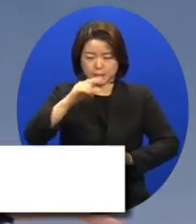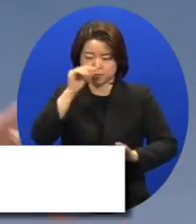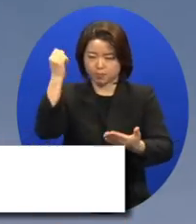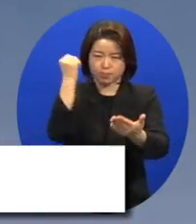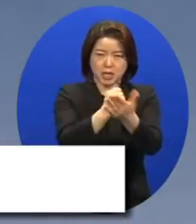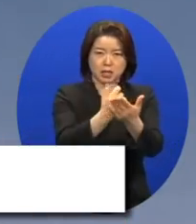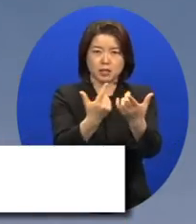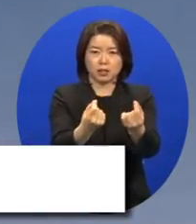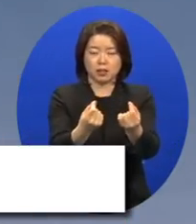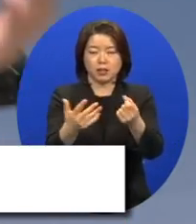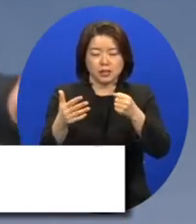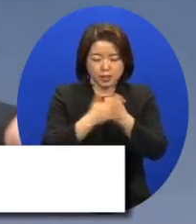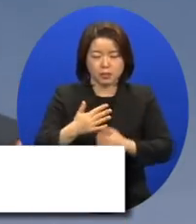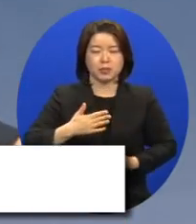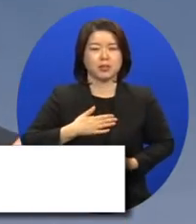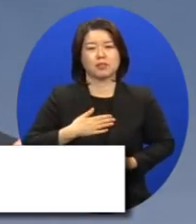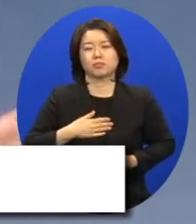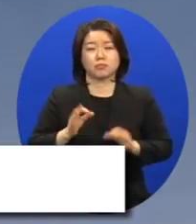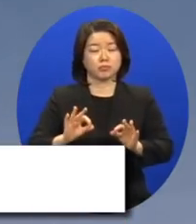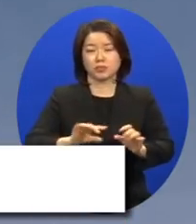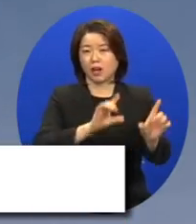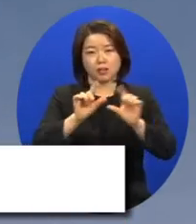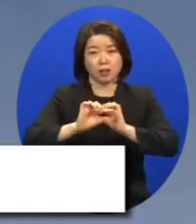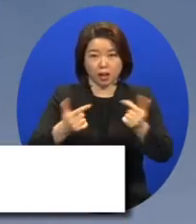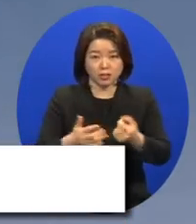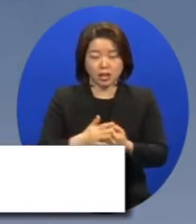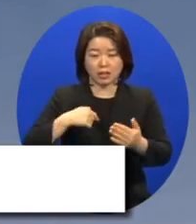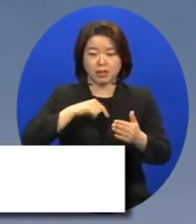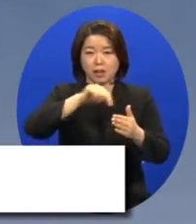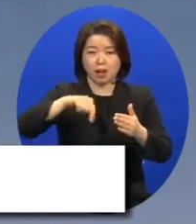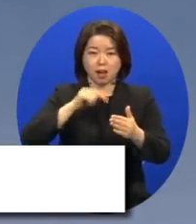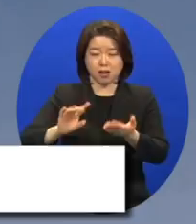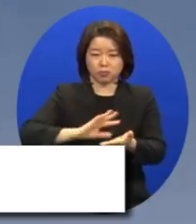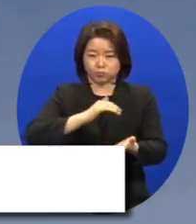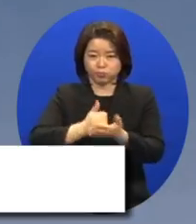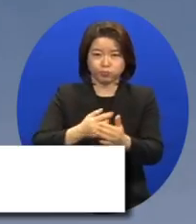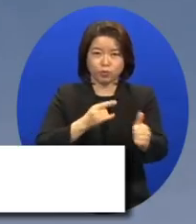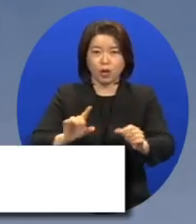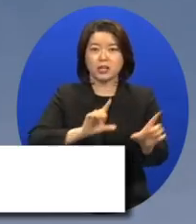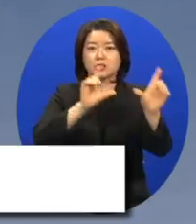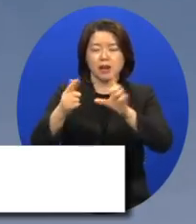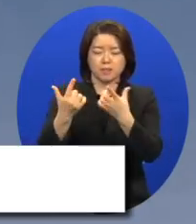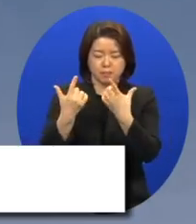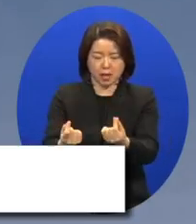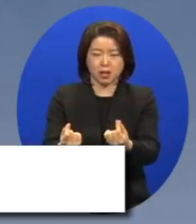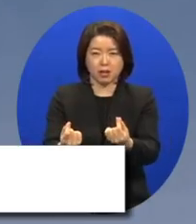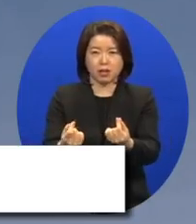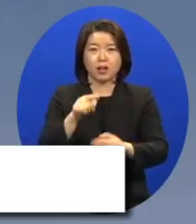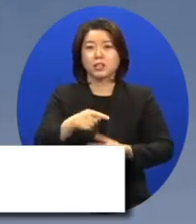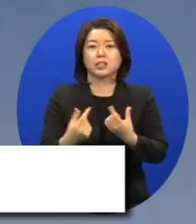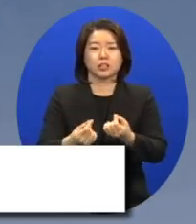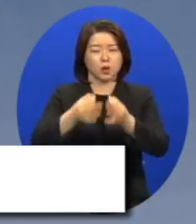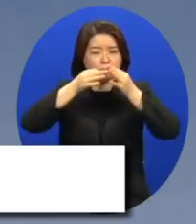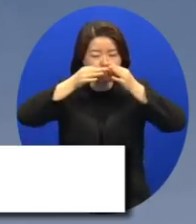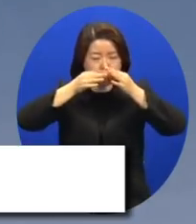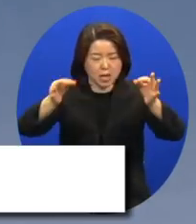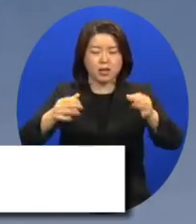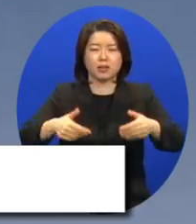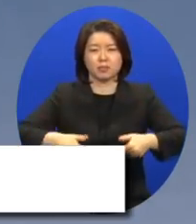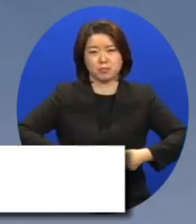그런즉 이제는 내가 사는 것 아니요 네 아내 그리스도께서 사시는 것이라 그렇게 외치는